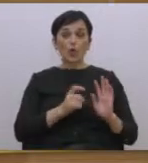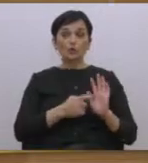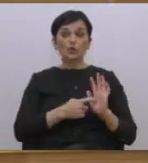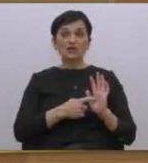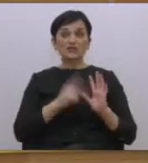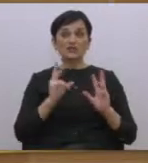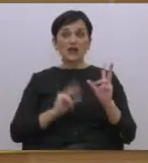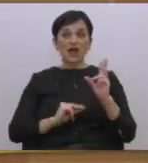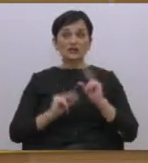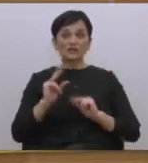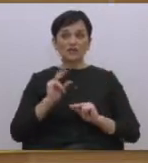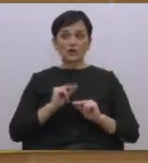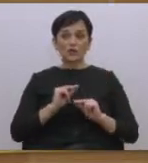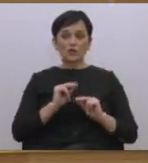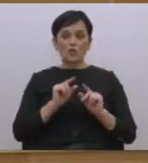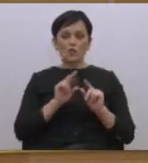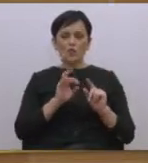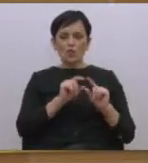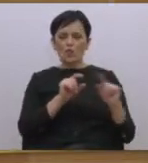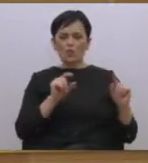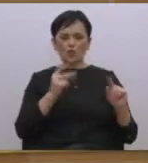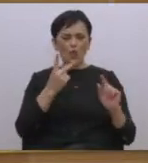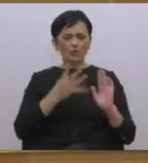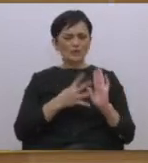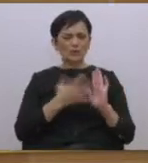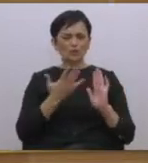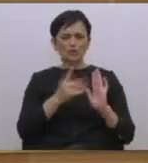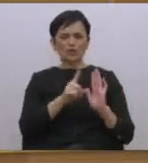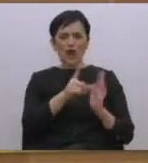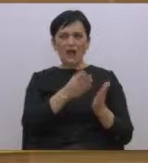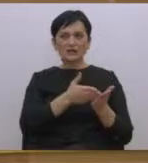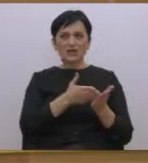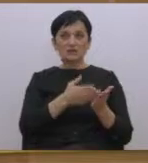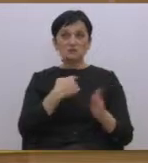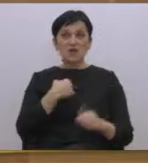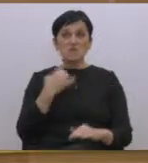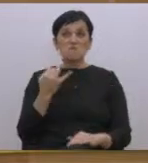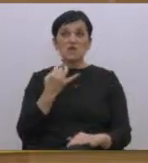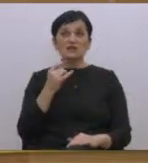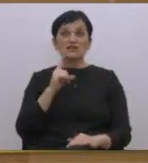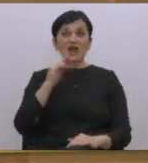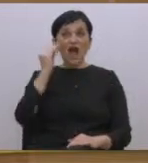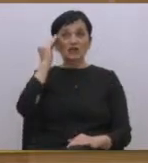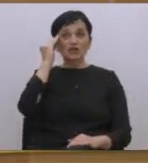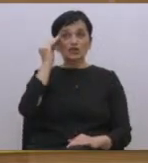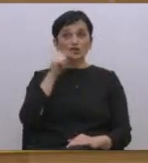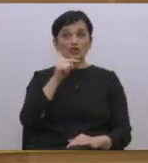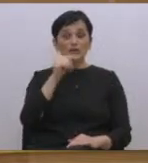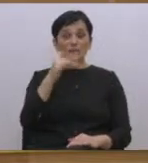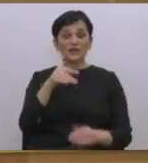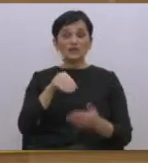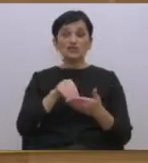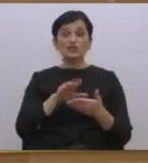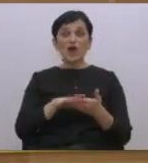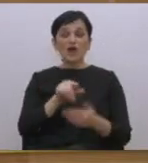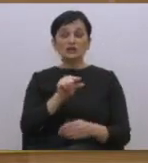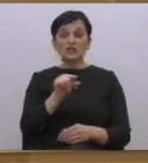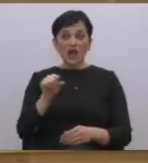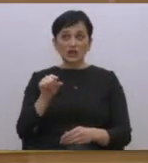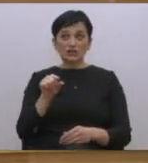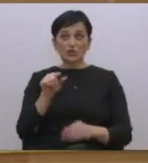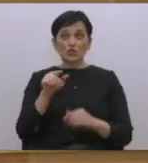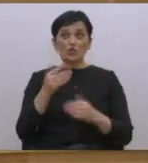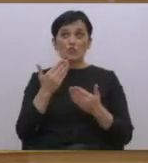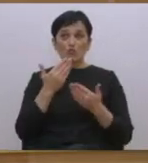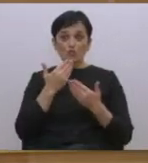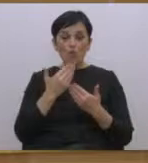გათვალისწინებული რაღაც მუხლით რომელიც 29 თუ რაც არის ხო და მე მაინტერესებს რომ რა შინაარსი აქვს ამ ჩანაწერს უბრალოდ აი იქნებ მაინც ბოლოს